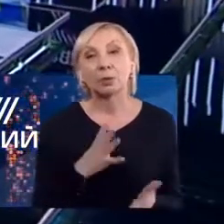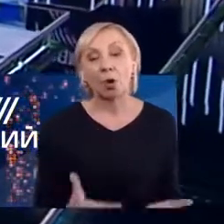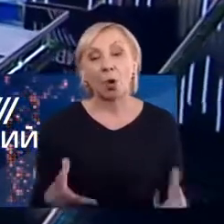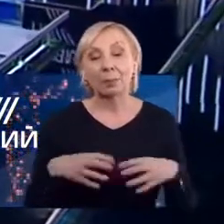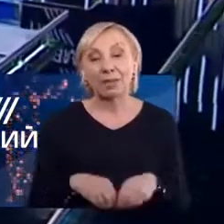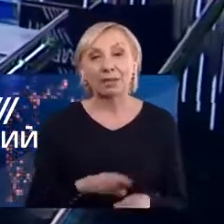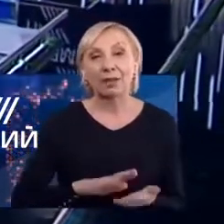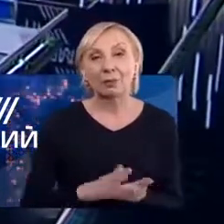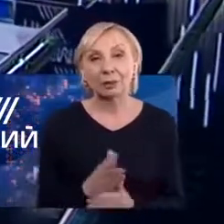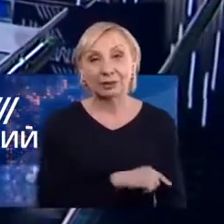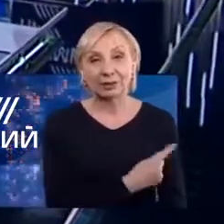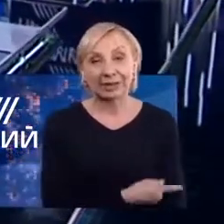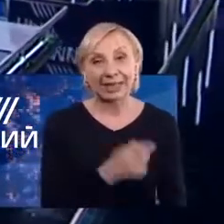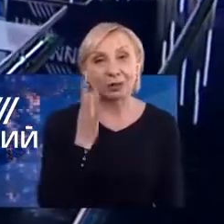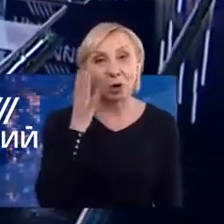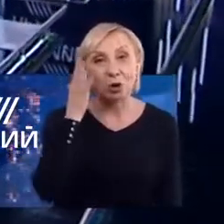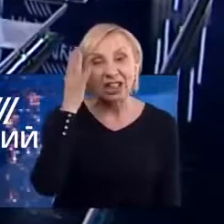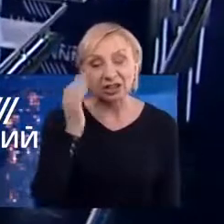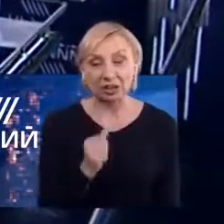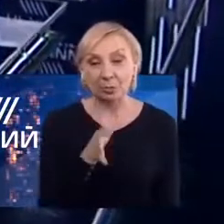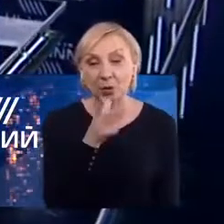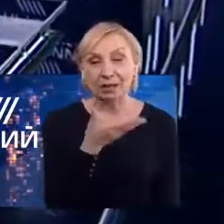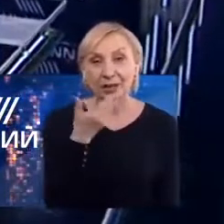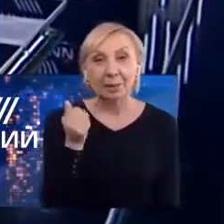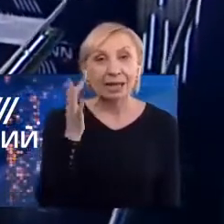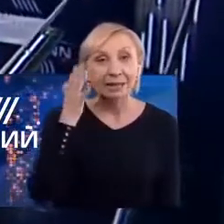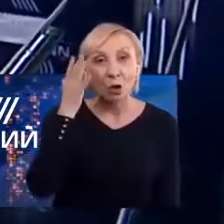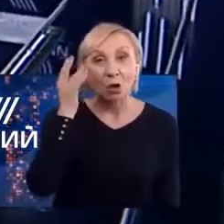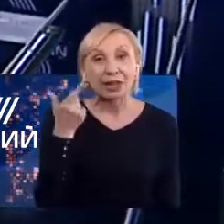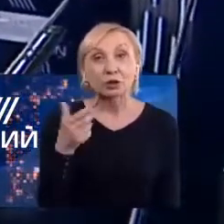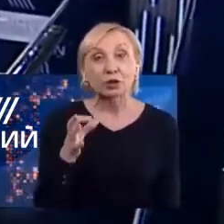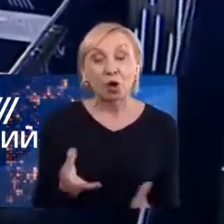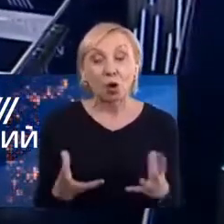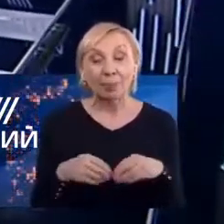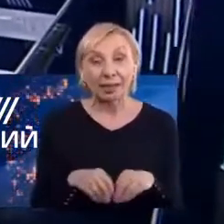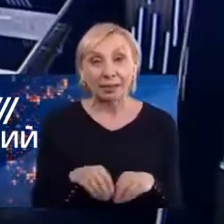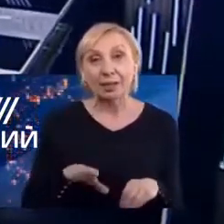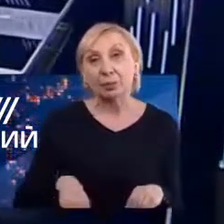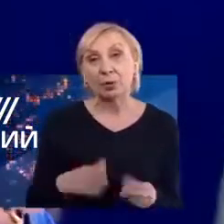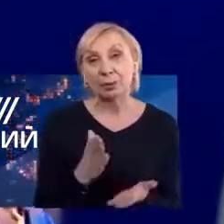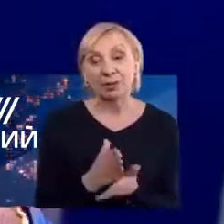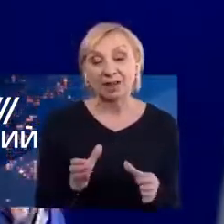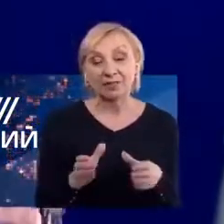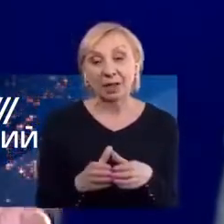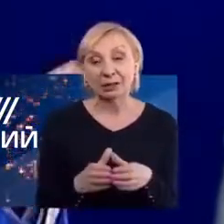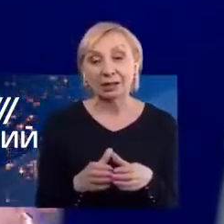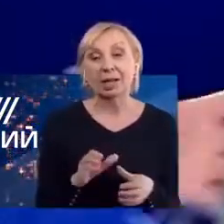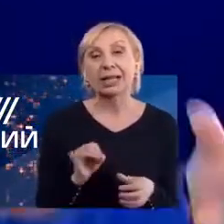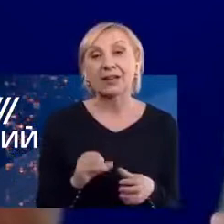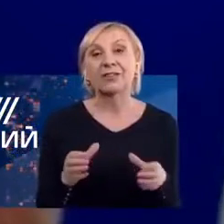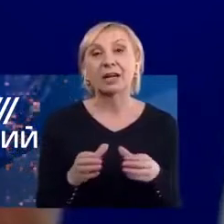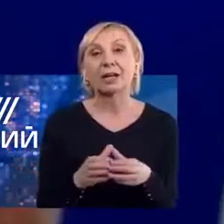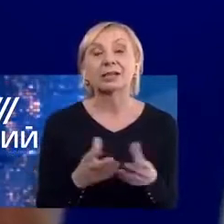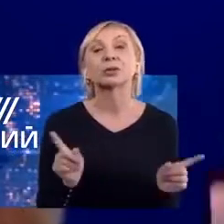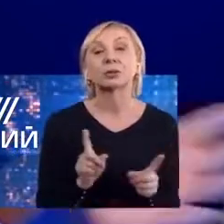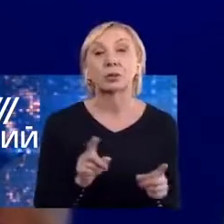силу ідеологічним, тому що коли нема ідеологічного об'єднання, потім є фракція, і фракція лебідь, рак